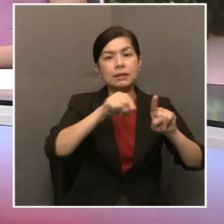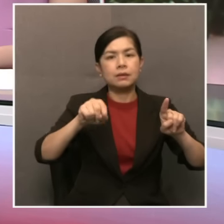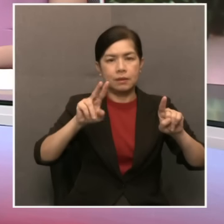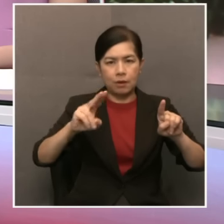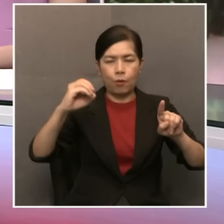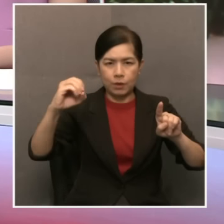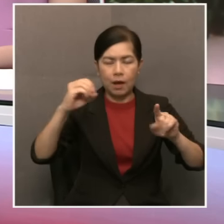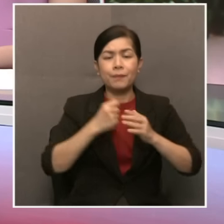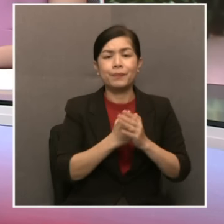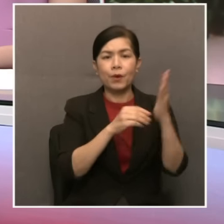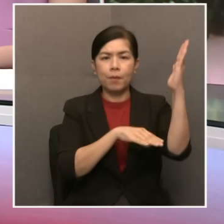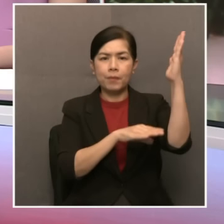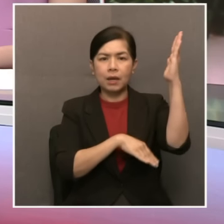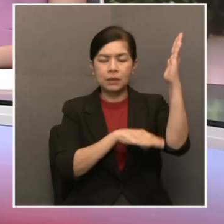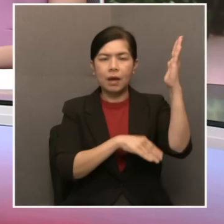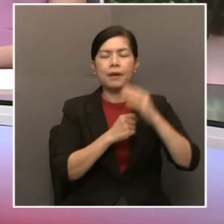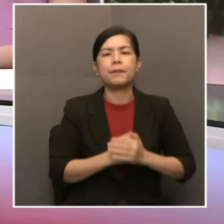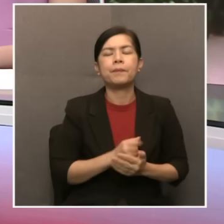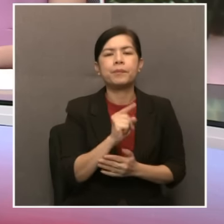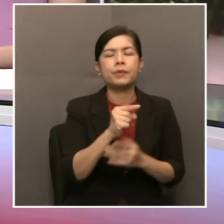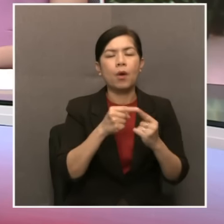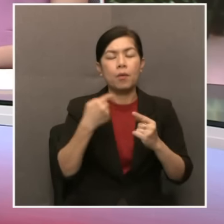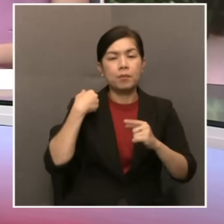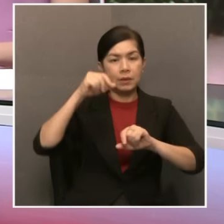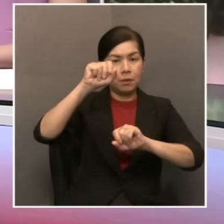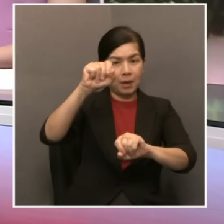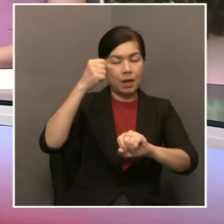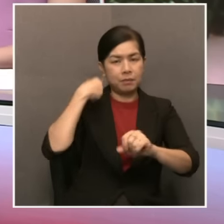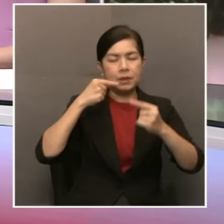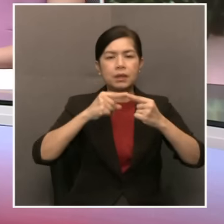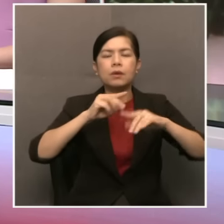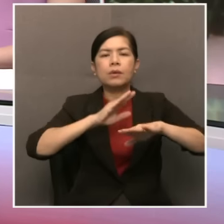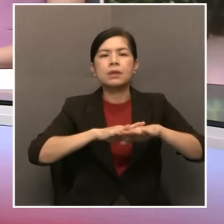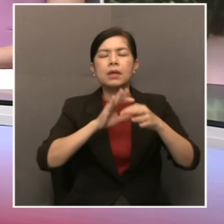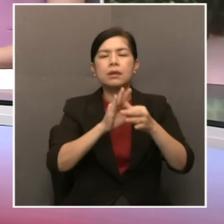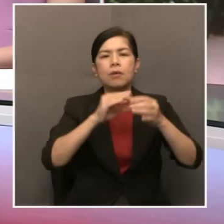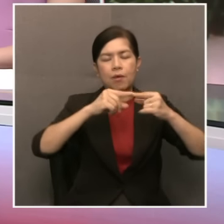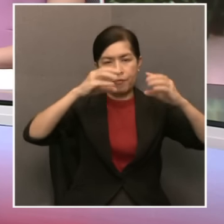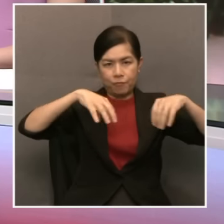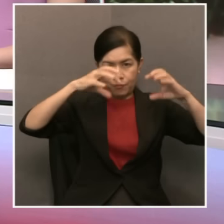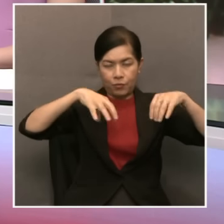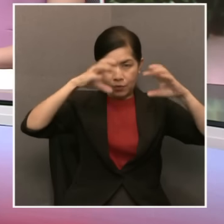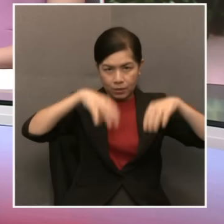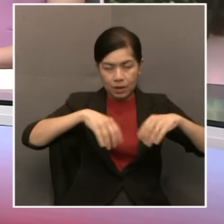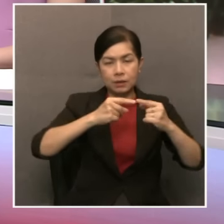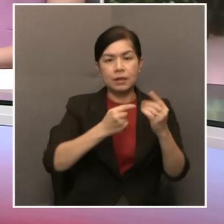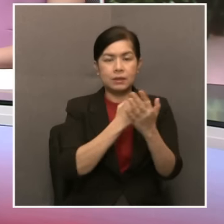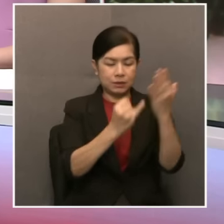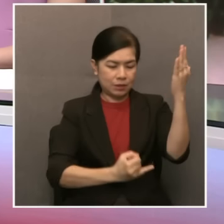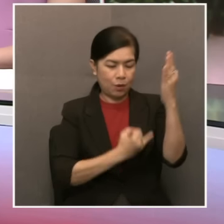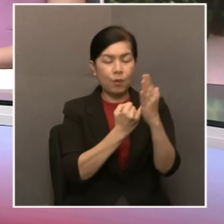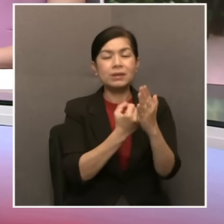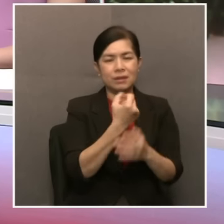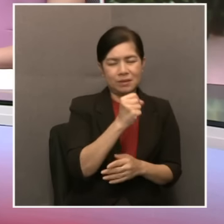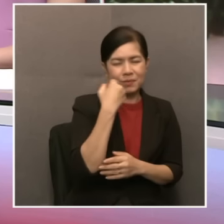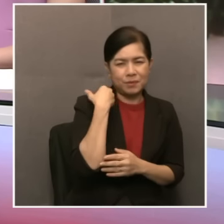ภาคใต้ที่อยู่ในช่วงมรสุมนะคะยังคงมีประกาศเตือนฝนตกหนักถึงหนักมากใน10จังหวัดนะคะเฝ้าระวัง